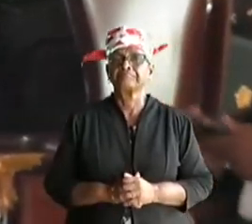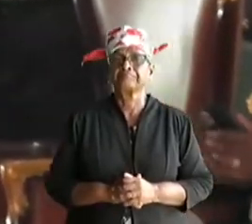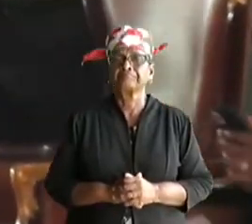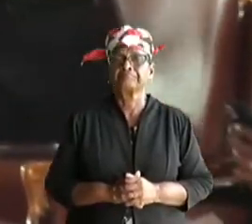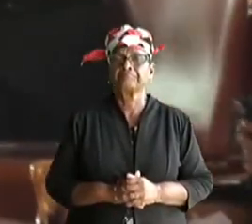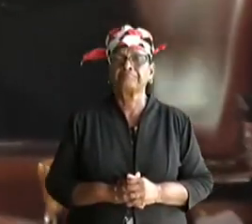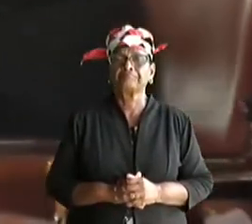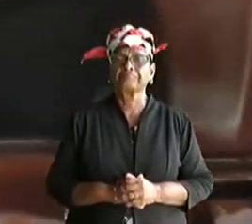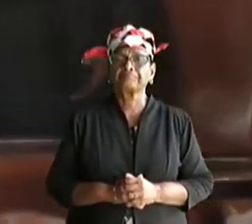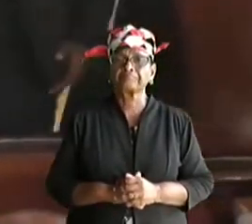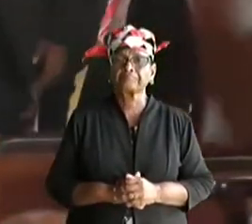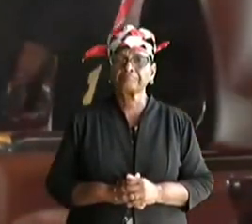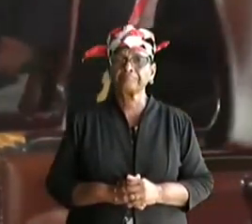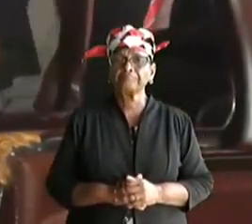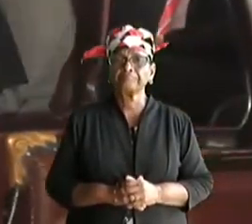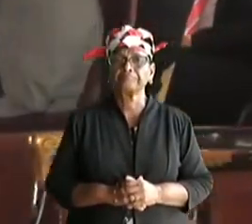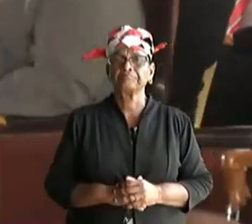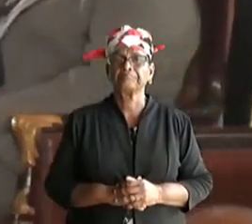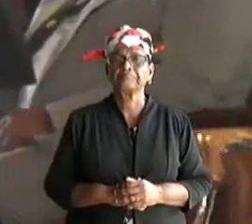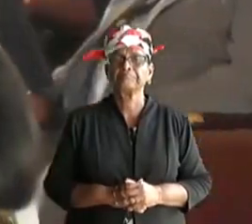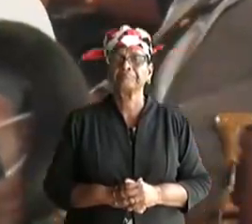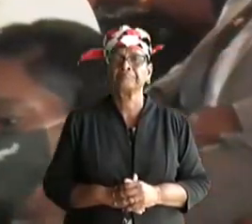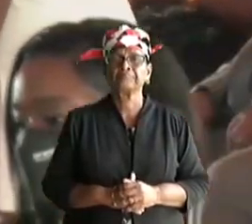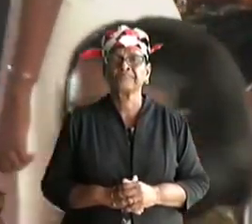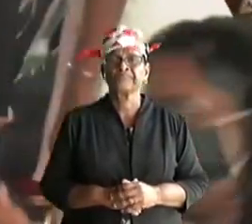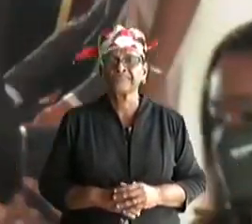naar het spreekgestoelte gebracht.